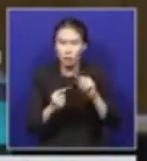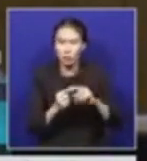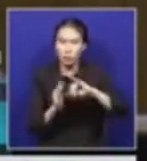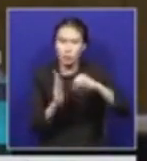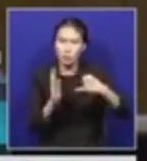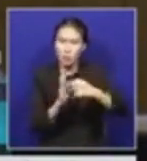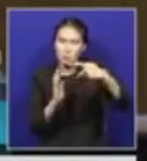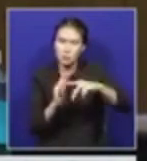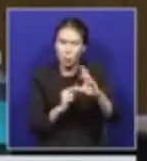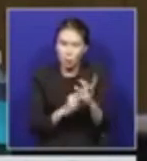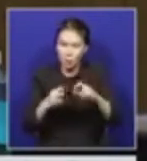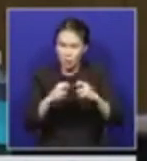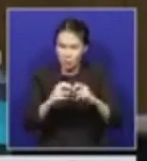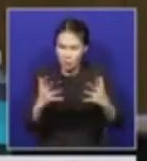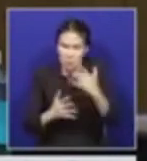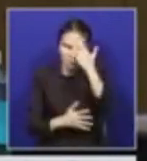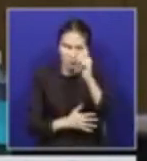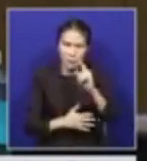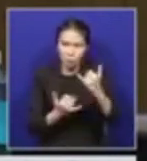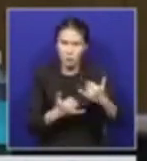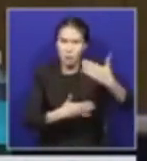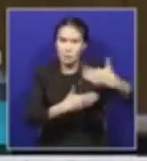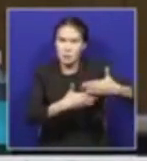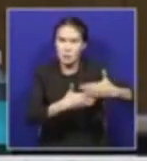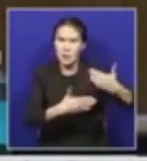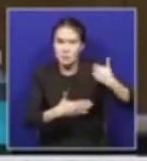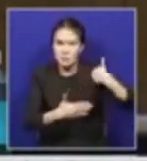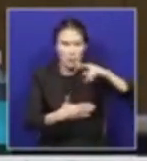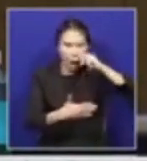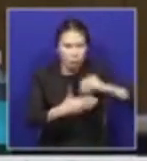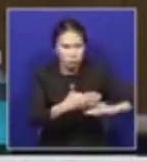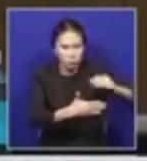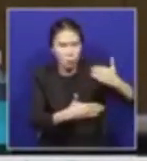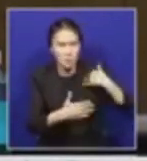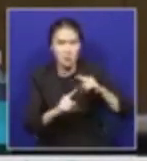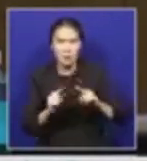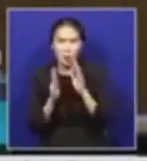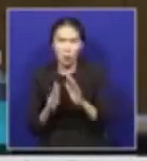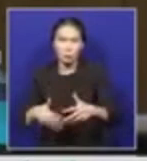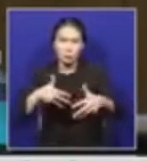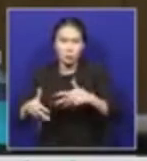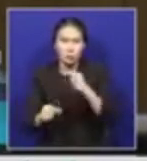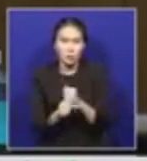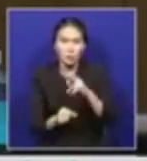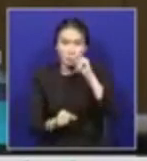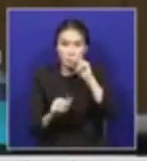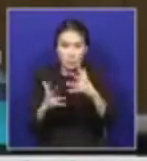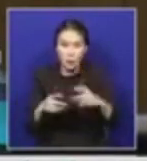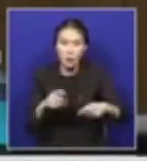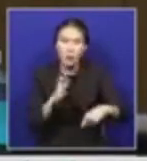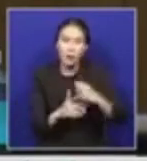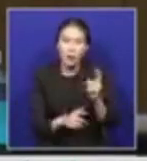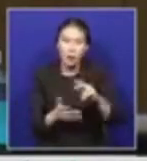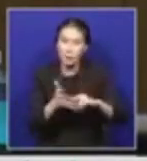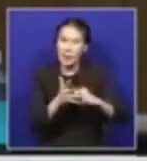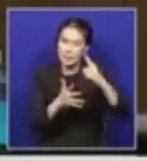ำเภอเมืองก็เพราะว่ามีเขื่อนนเรศวรซึ่งขวางกั้นลำน้ำน่านที่ต่อจากเขื่อนสิริกิติ์นะครับแล้ววัตถุประสงค์การสร้างเขื่อนนี้เนี่ย